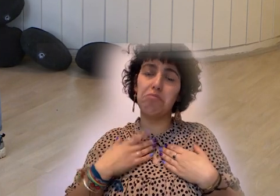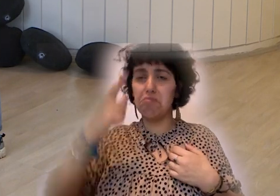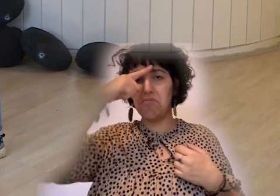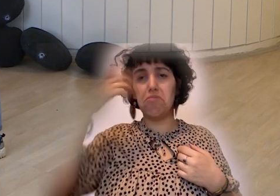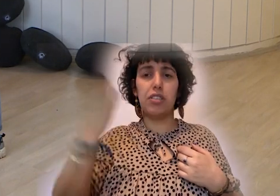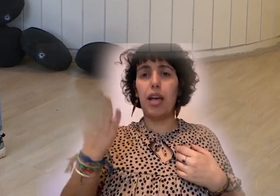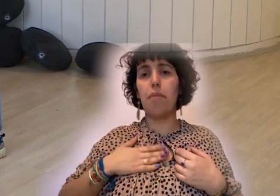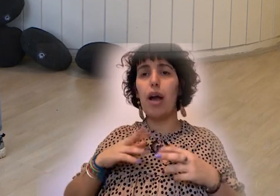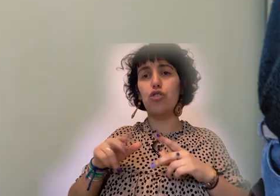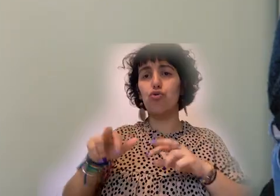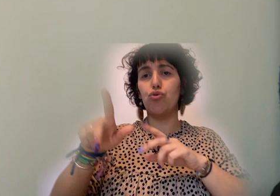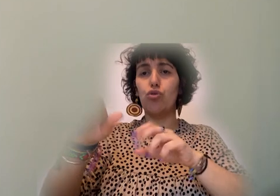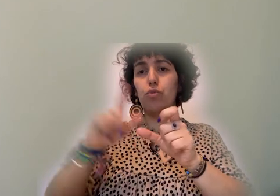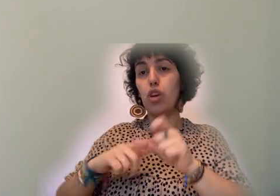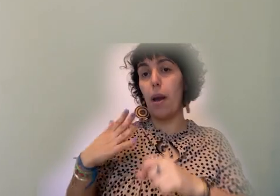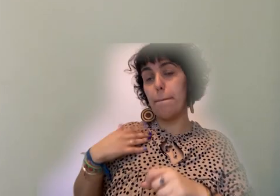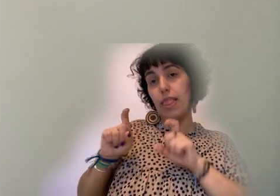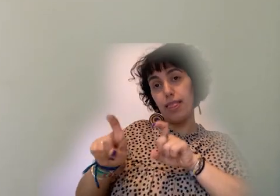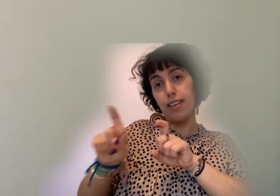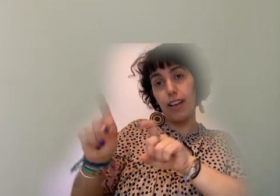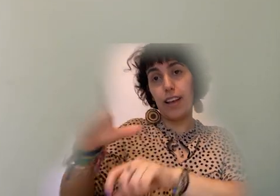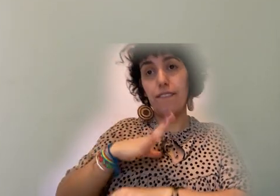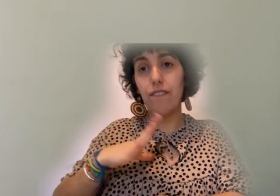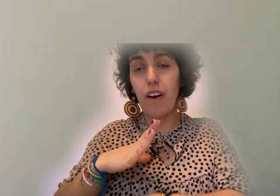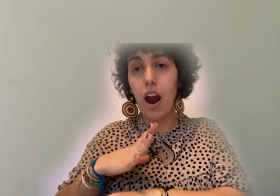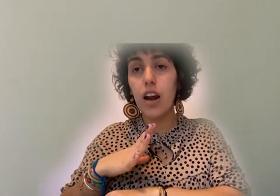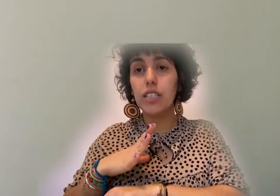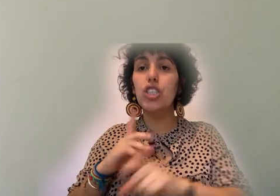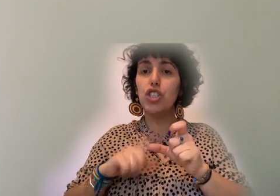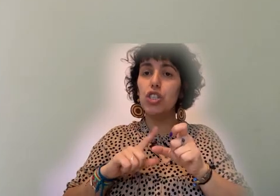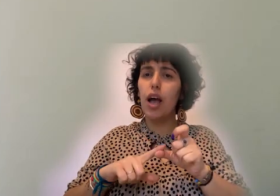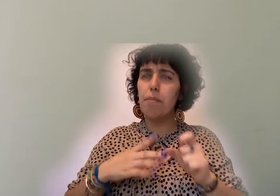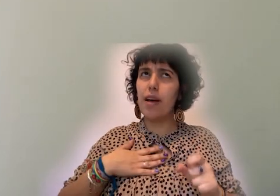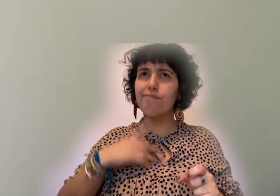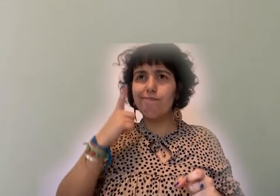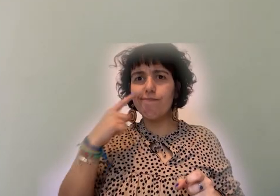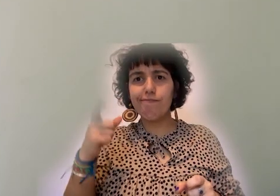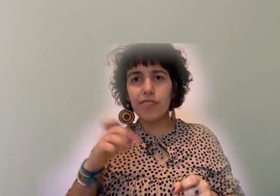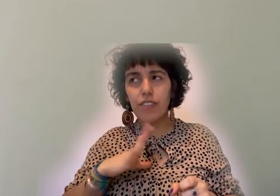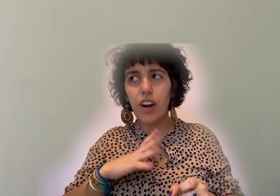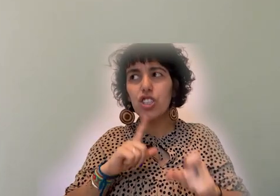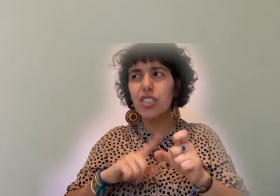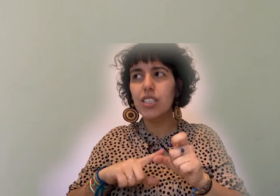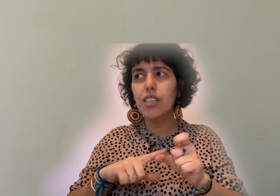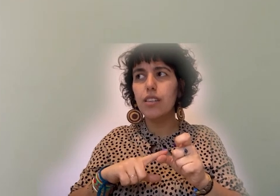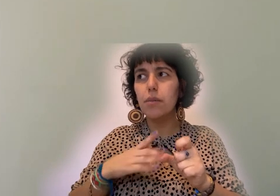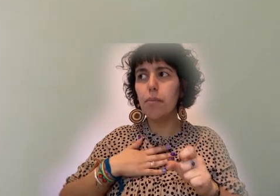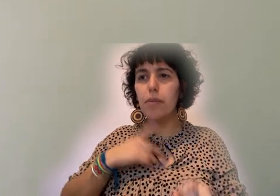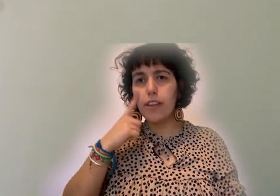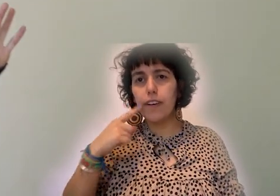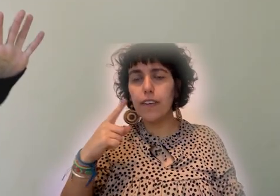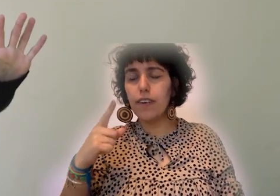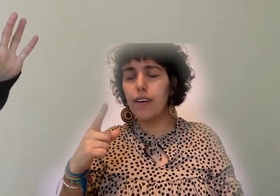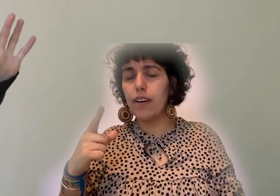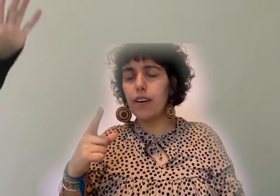çağın benim arkamdan beni takip eden birisi ve ben çağının bana bir saldırıda bulunacağı farkına vardım anda ilk yapmam gereken şey